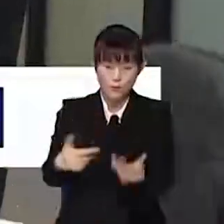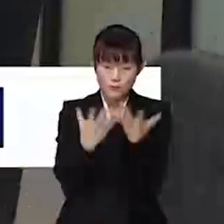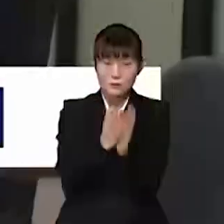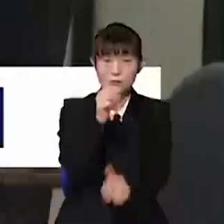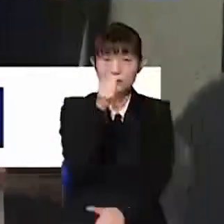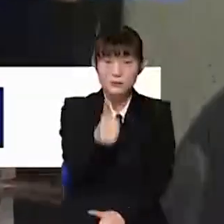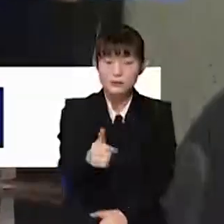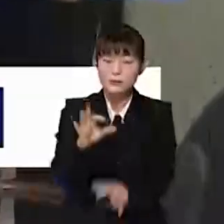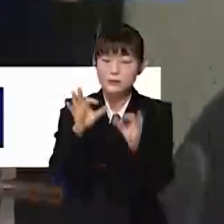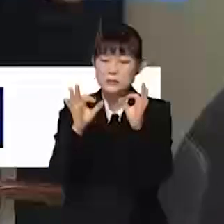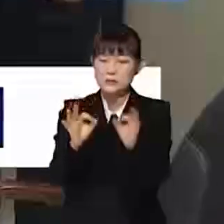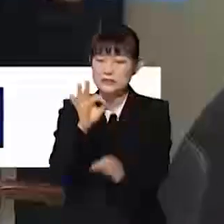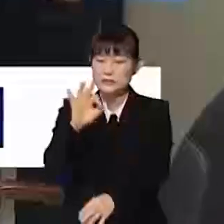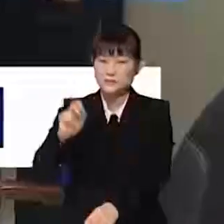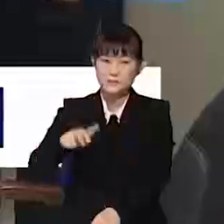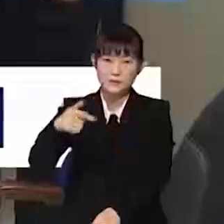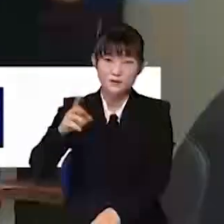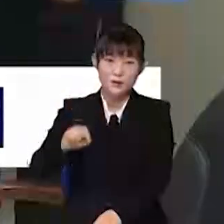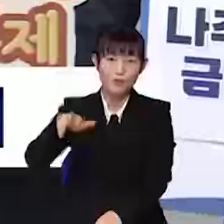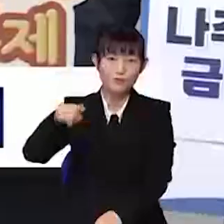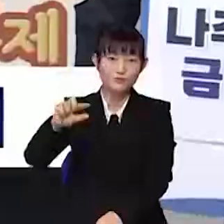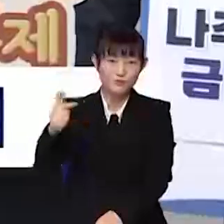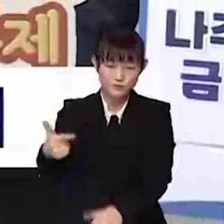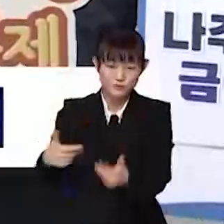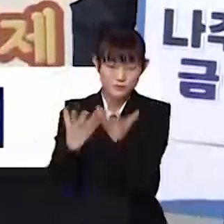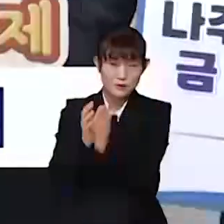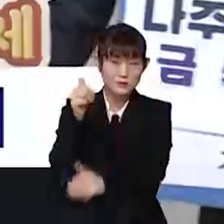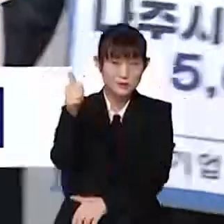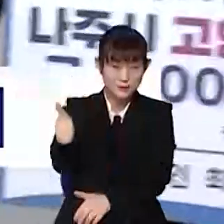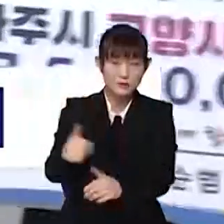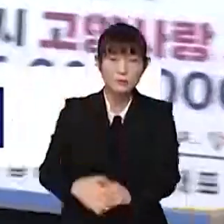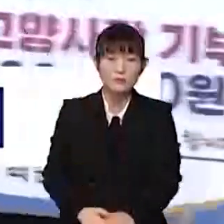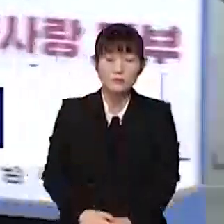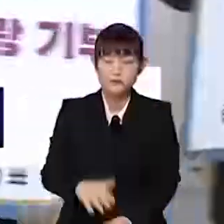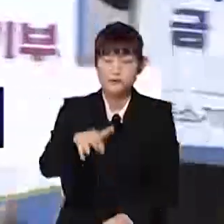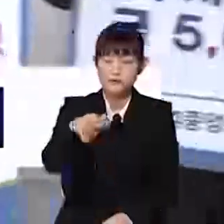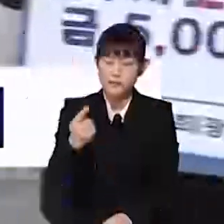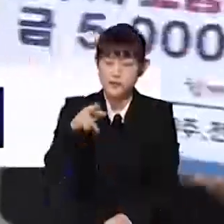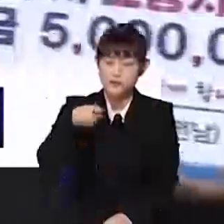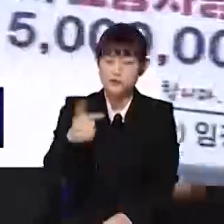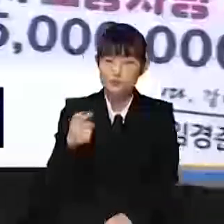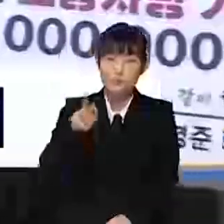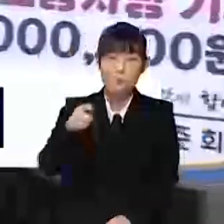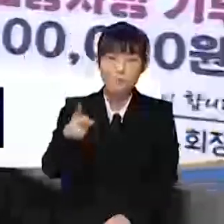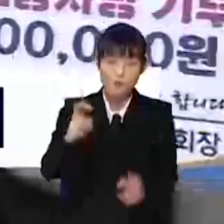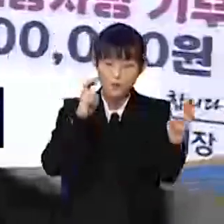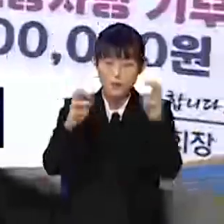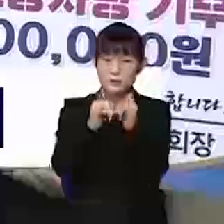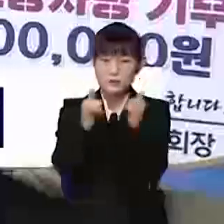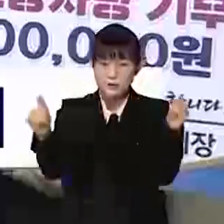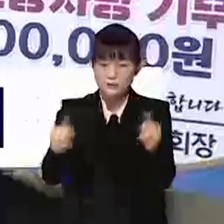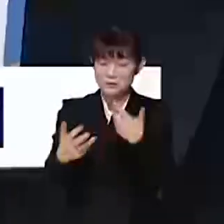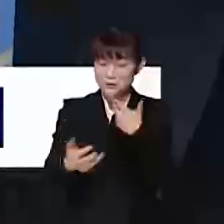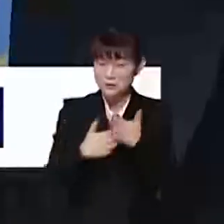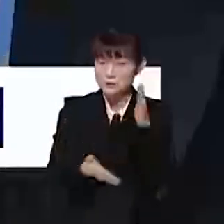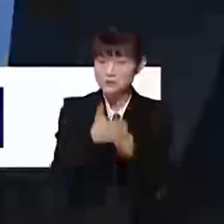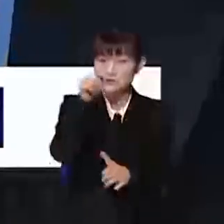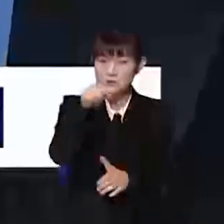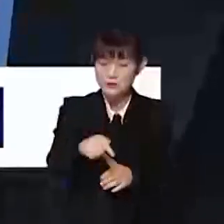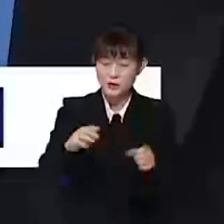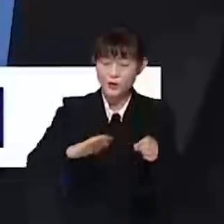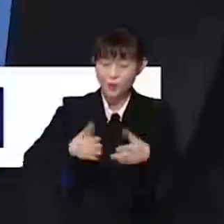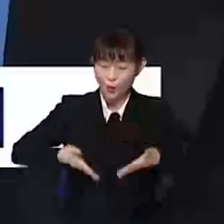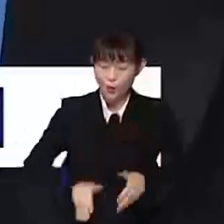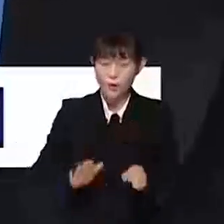향후회장과 임경준 중소기업중앙회 광주전남지역회장, 최순범 기업인 등 3명은 나주시에